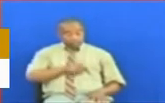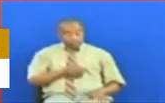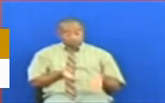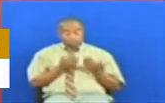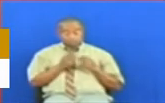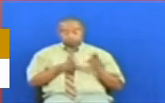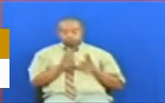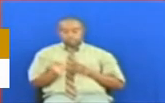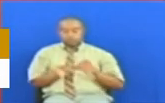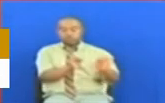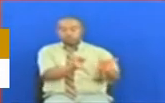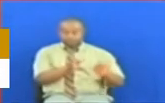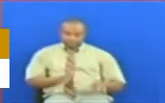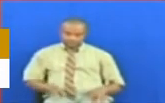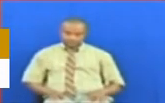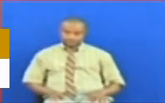linakatiwa rufaa kwa waziri.